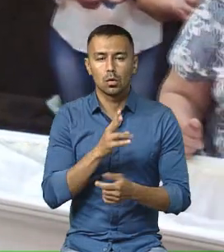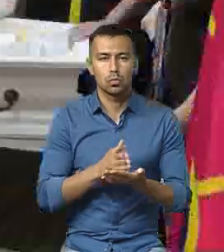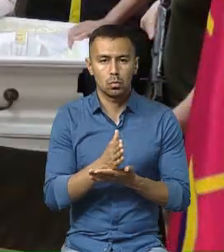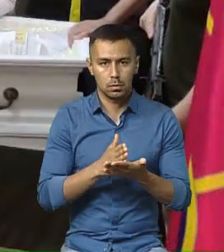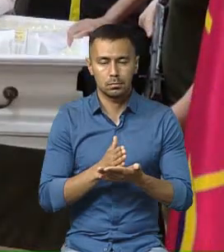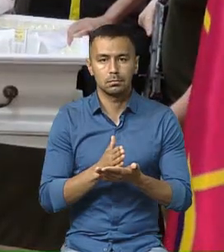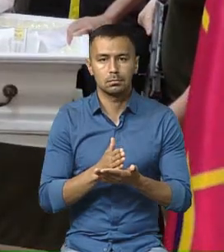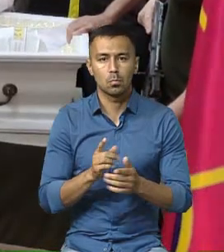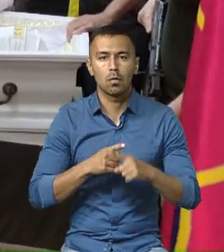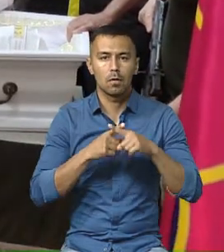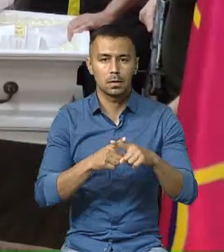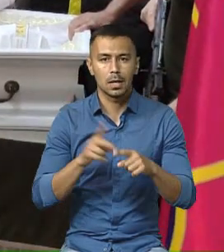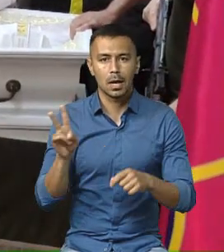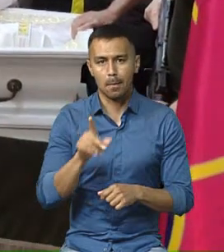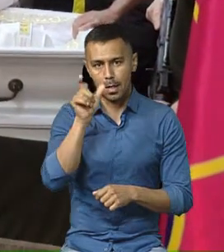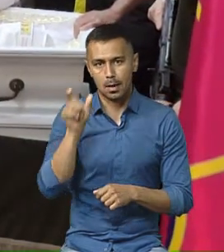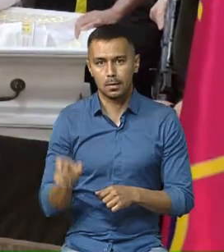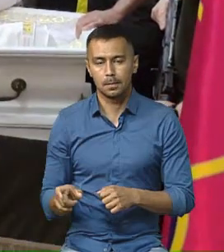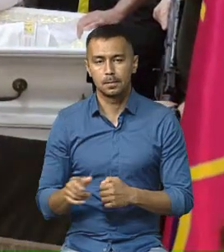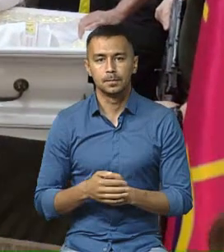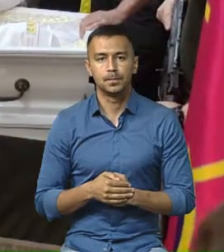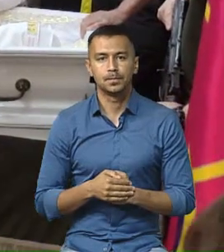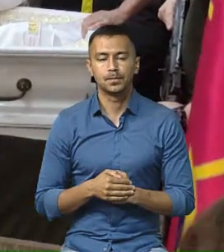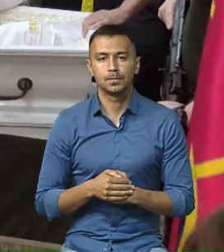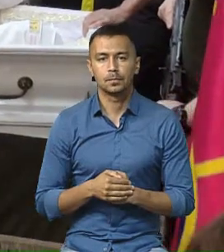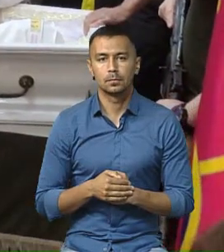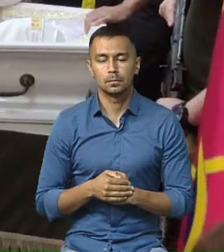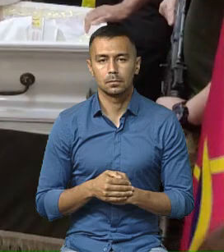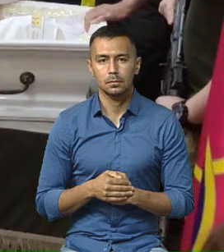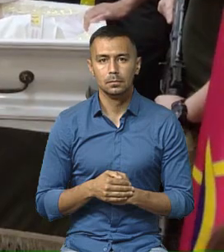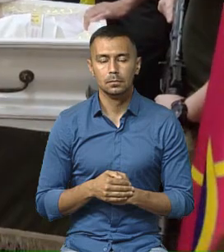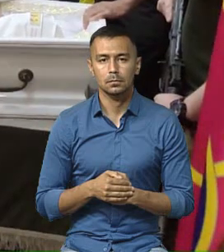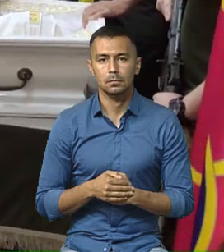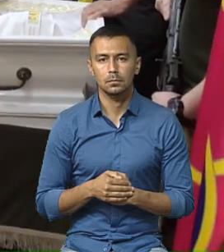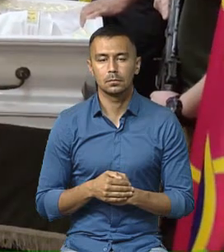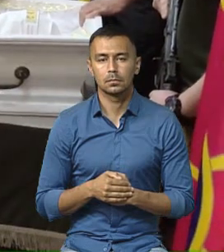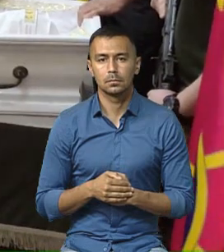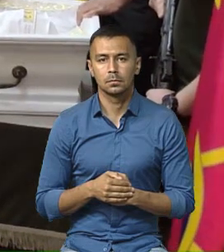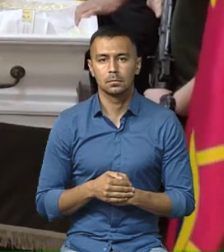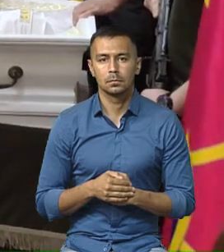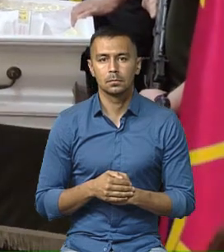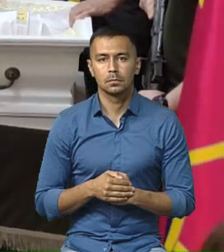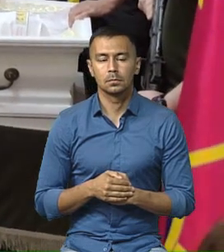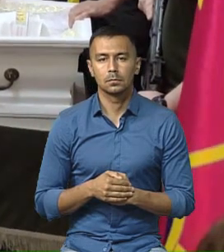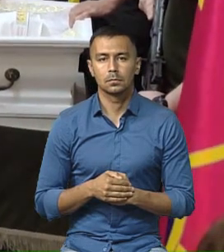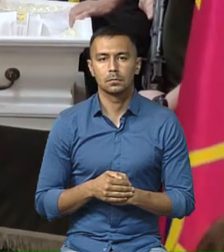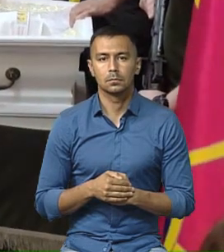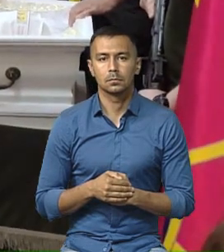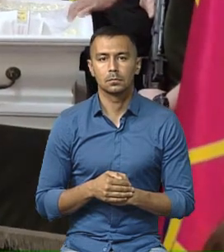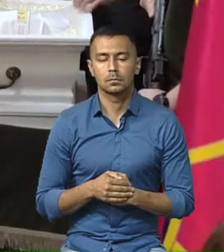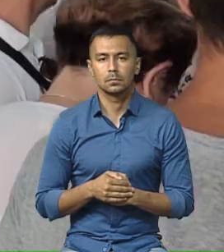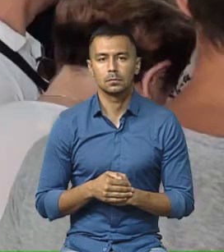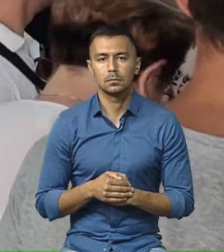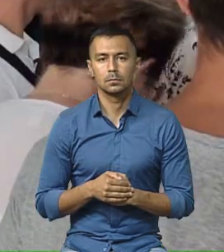військові капелани. Ой, спаси наші, справедливий раба Твого, і оцілий його твора твоїх, як